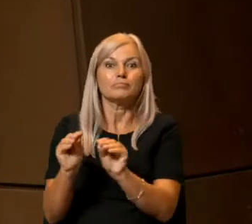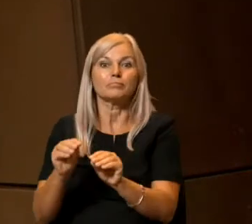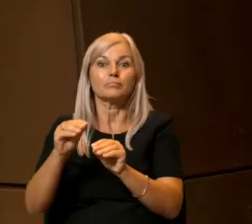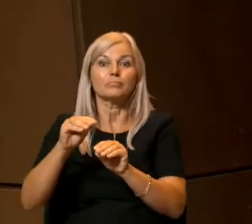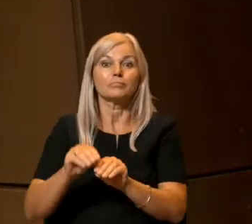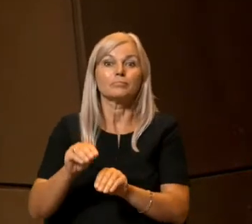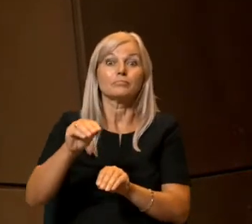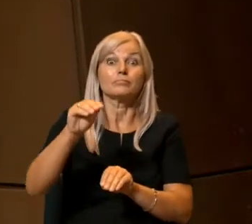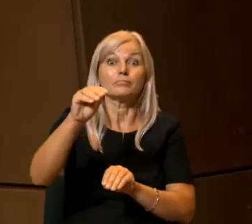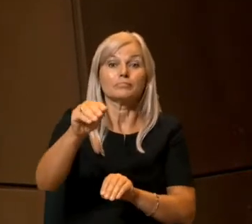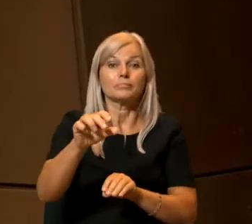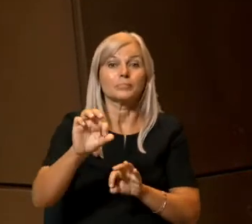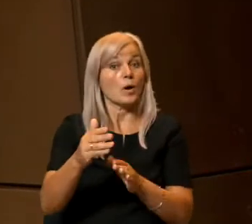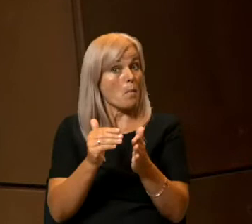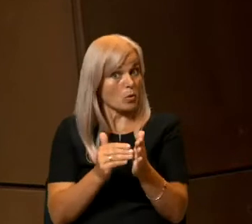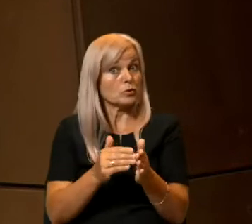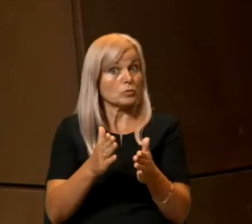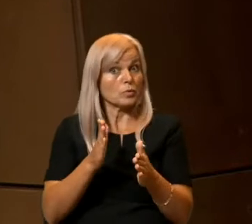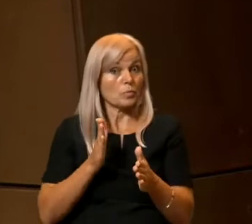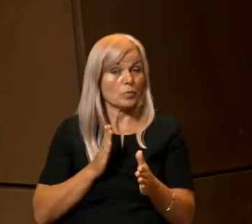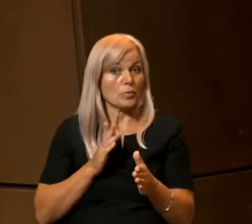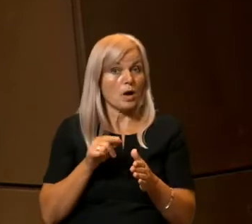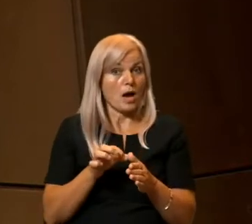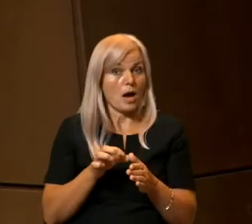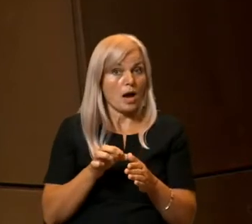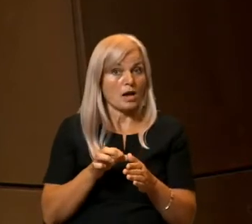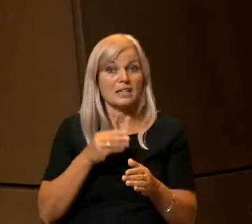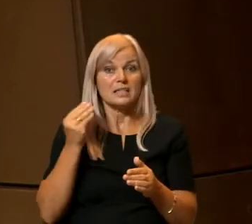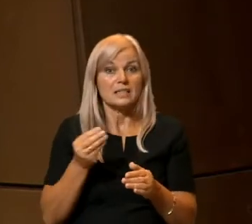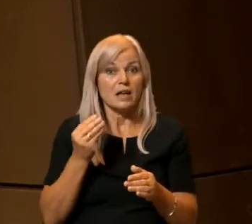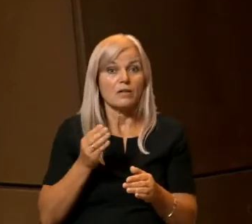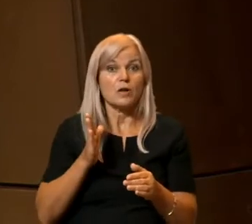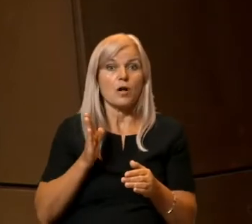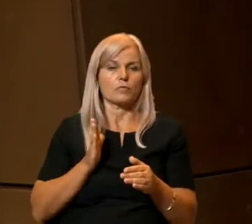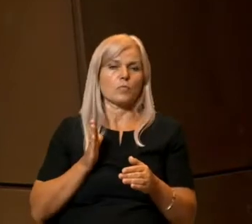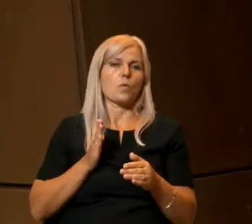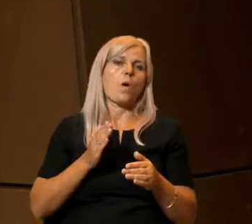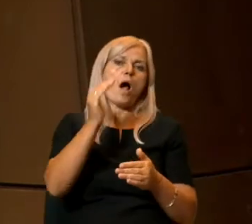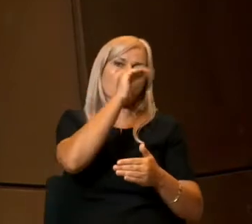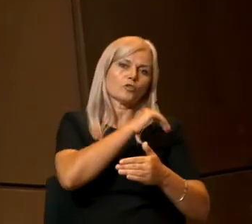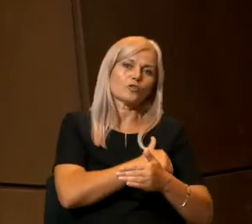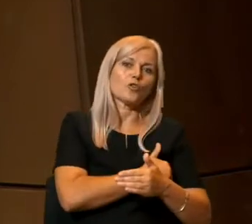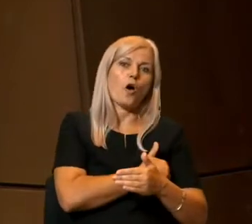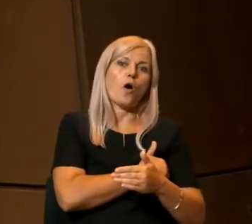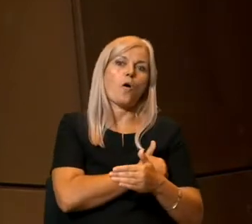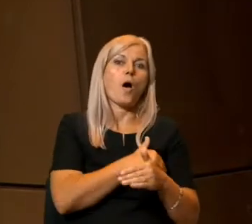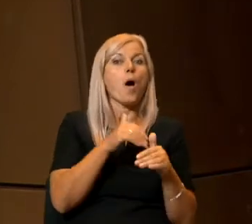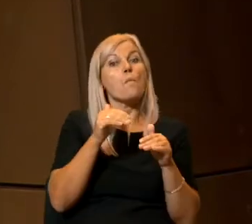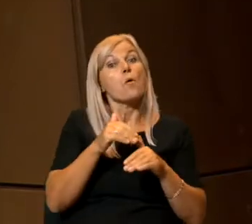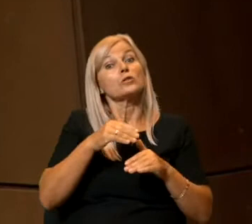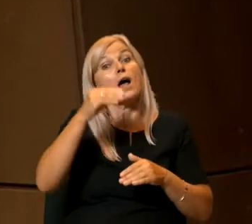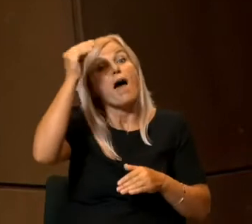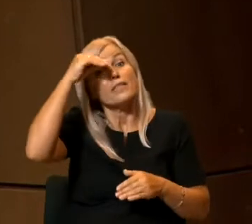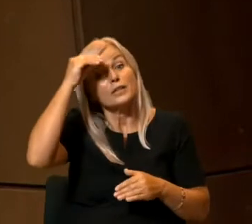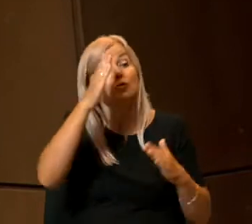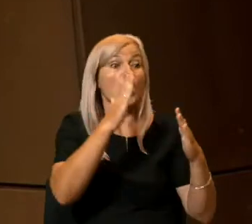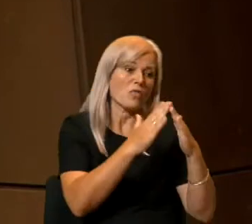Zawsze istniała instytucja taka jak szkoła, być może była to edukacja domowa, ale